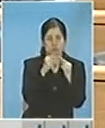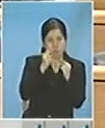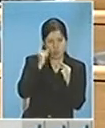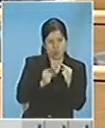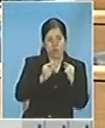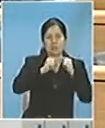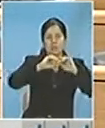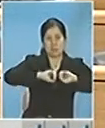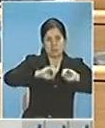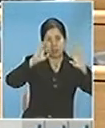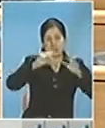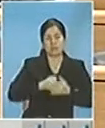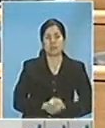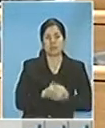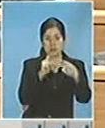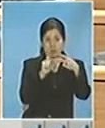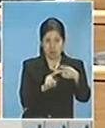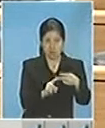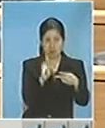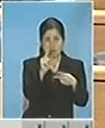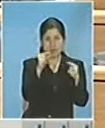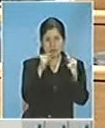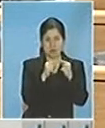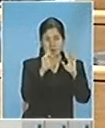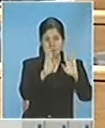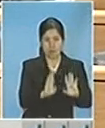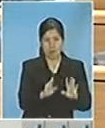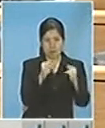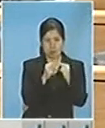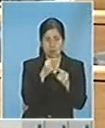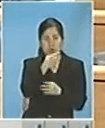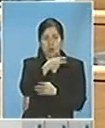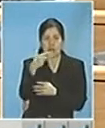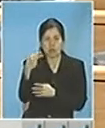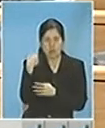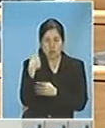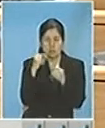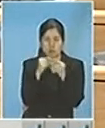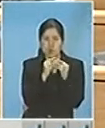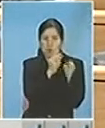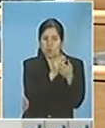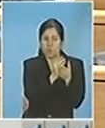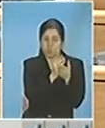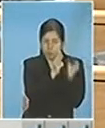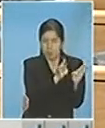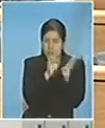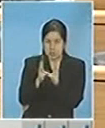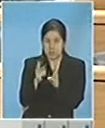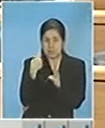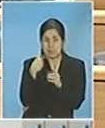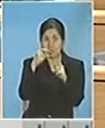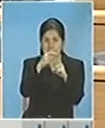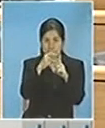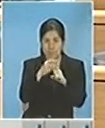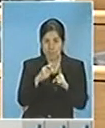ประการที่สองคือต้องรักษาให้บริสุทธิ์ในวิธีใช้หมายความว่าวิธีใช้คำม